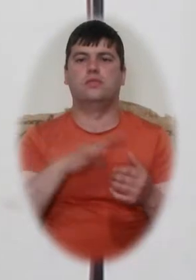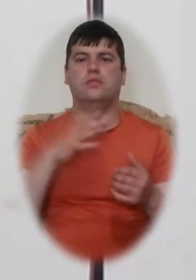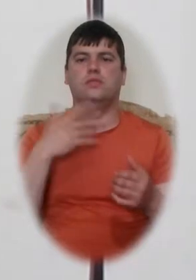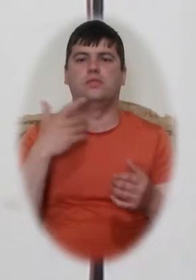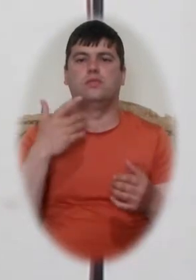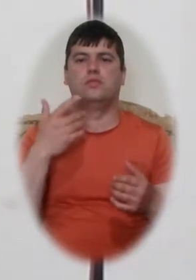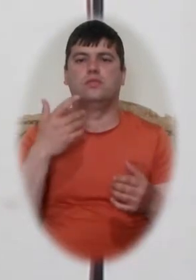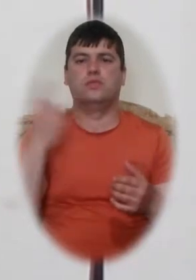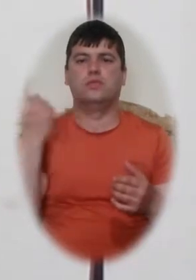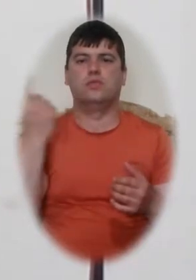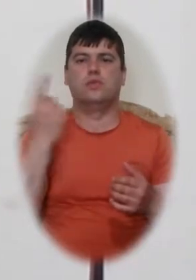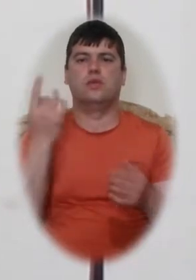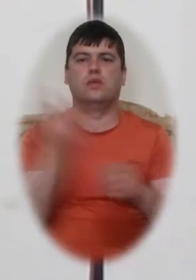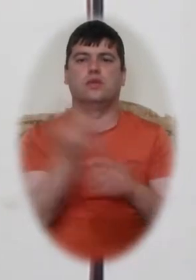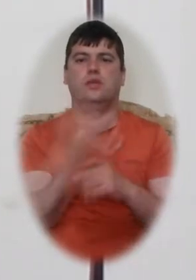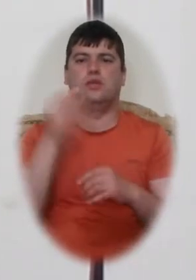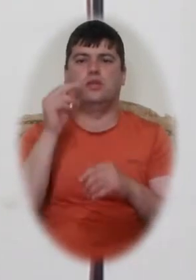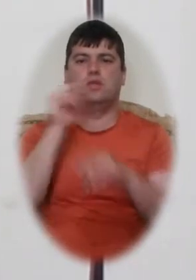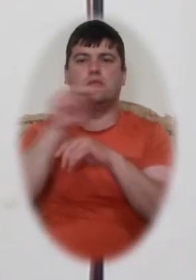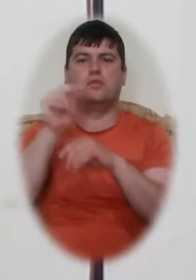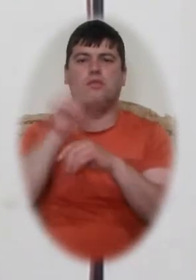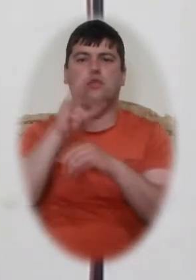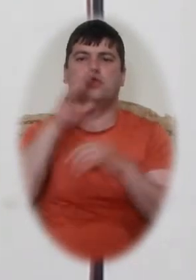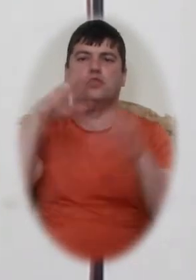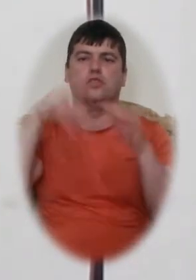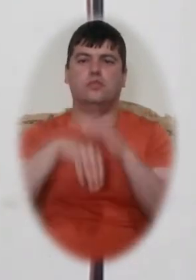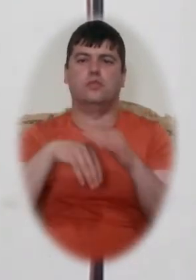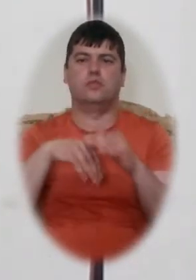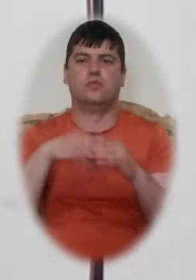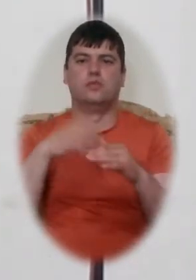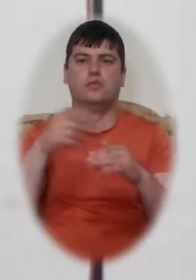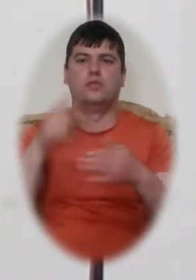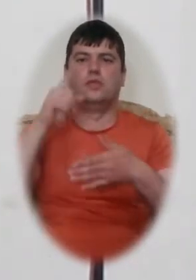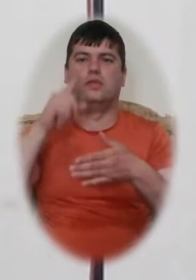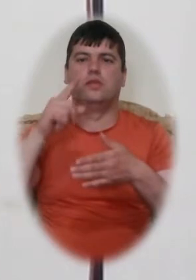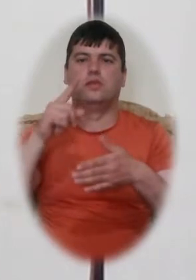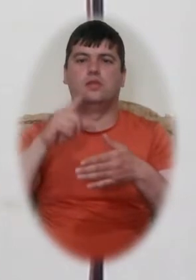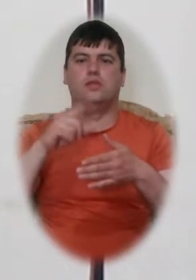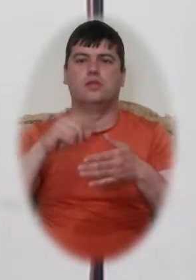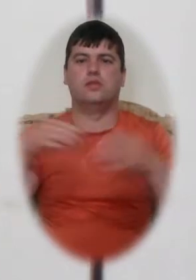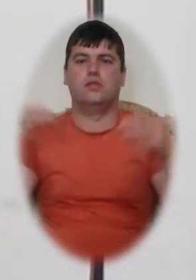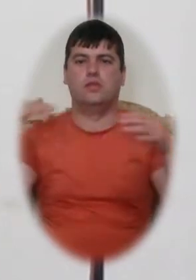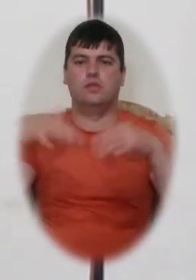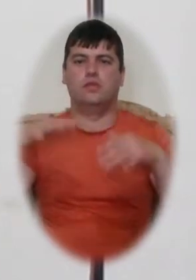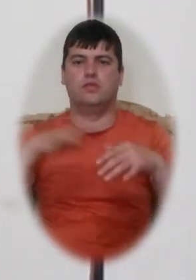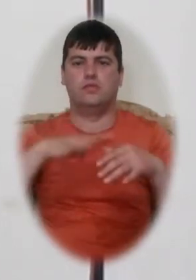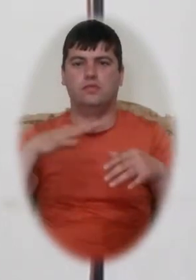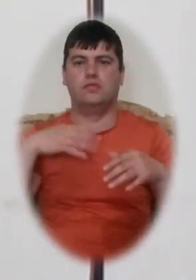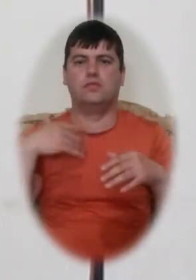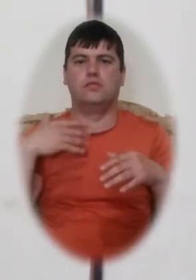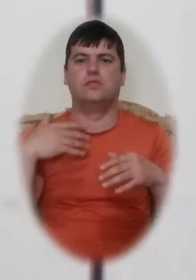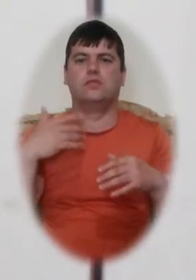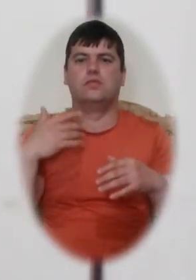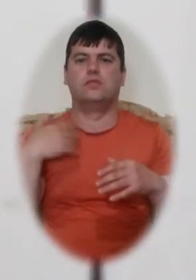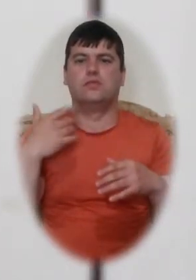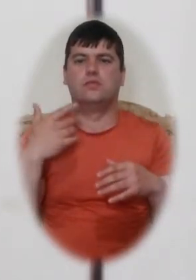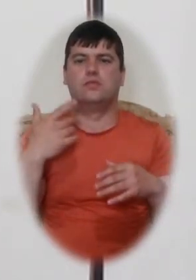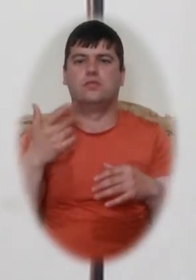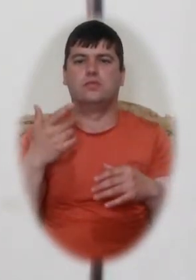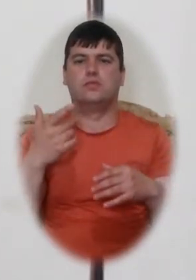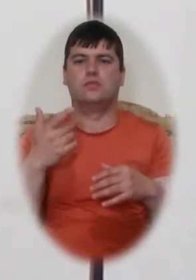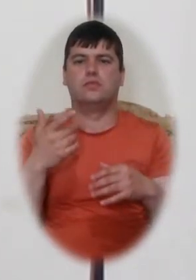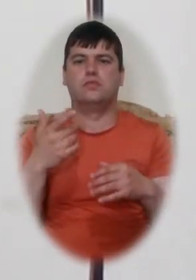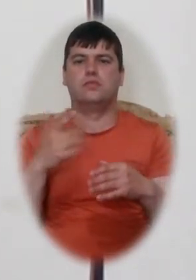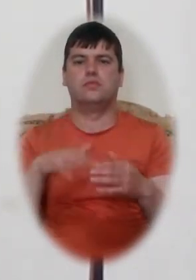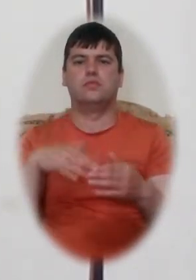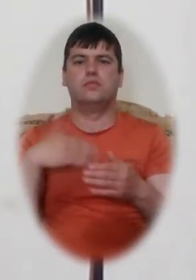առաջի անգամ առակելնեի դարաշրջանը, և որ հավակված էին վերնատանը, և եսպես շահունակվելու